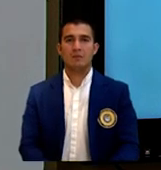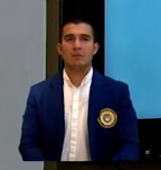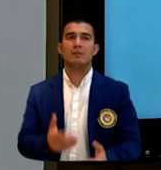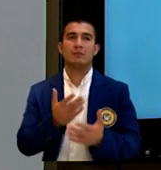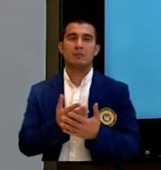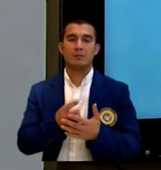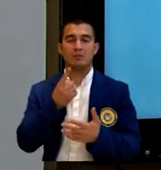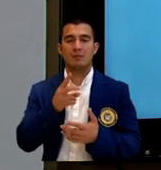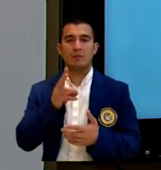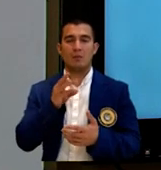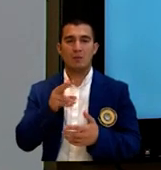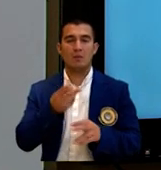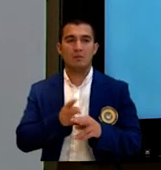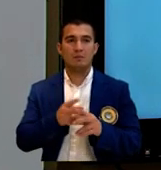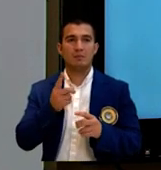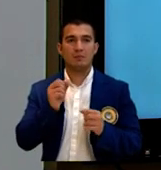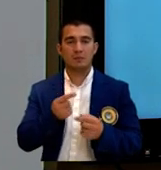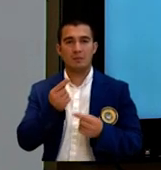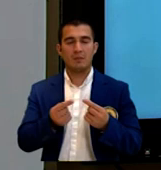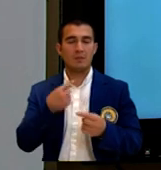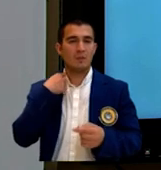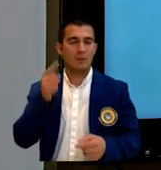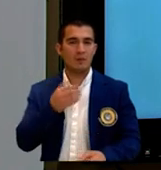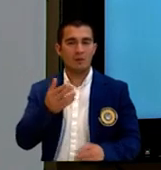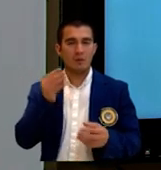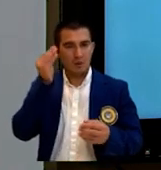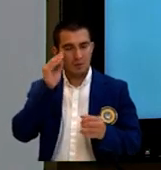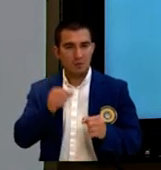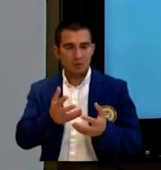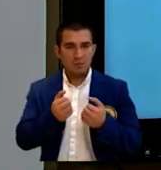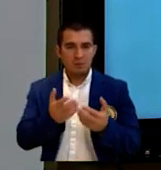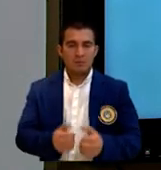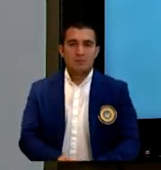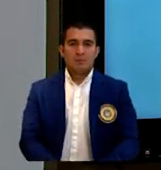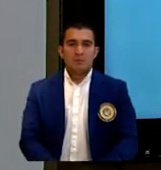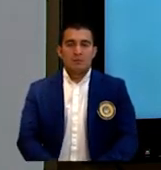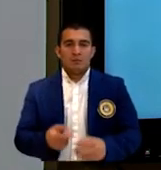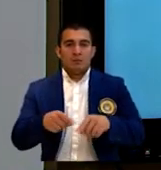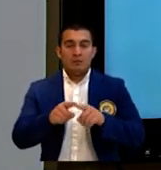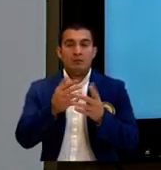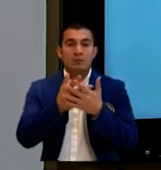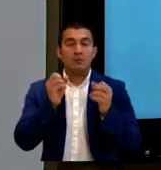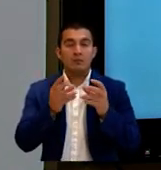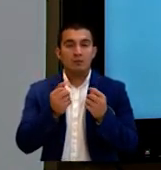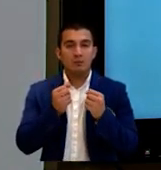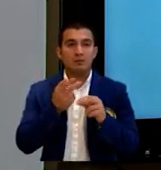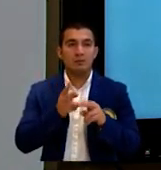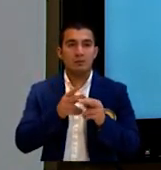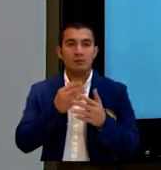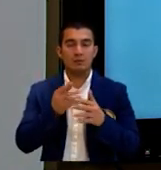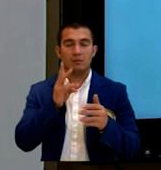Avogadro doim esa 1 mol moddadagi molekulalar sonini ifodalaydi va bu quyidagicha ifodalanadi. N